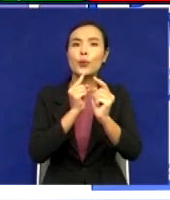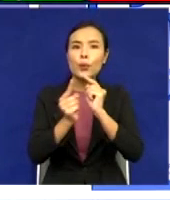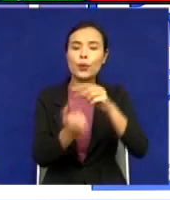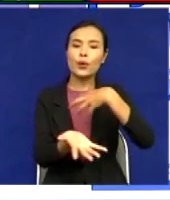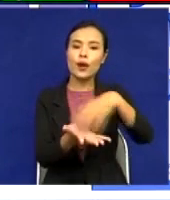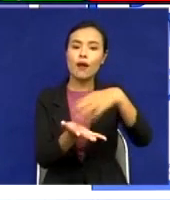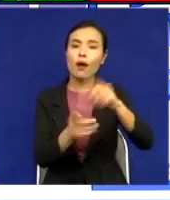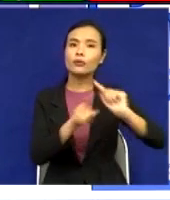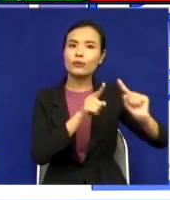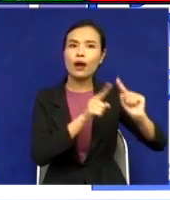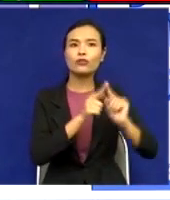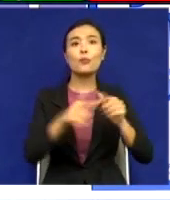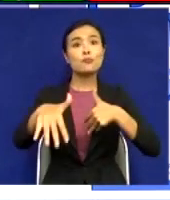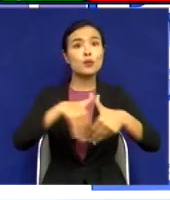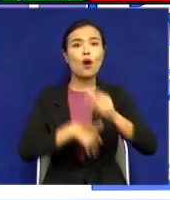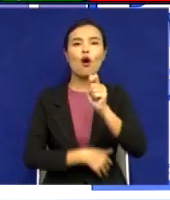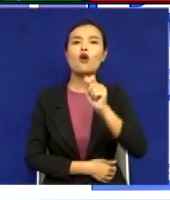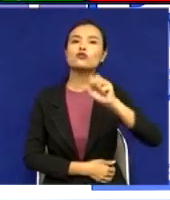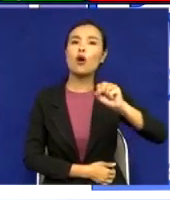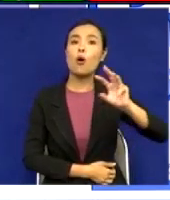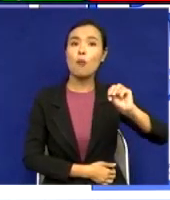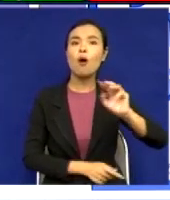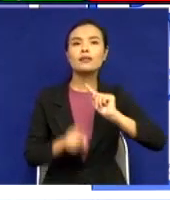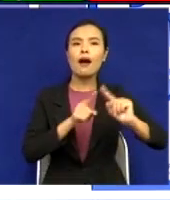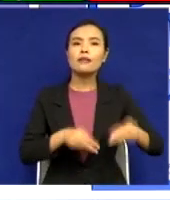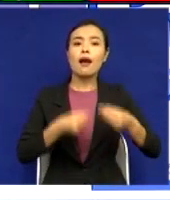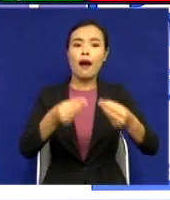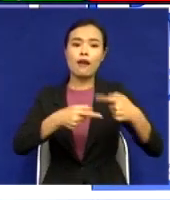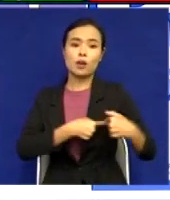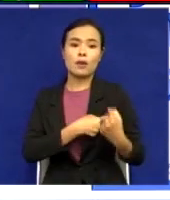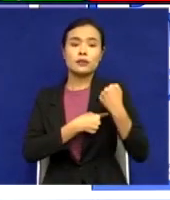กประเทศว่าเราจะดำเนินการอะไรเพื่อเป็นขวัญกำลังใจและ